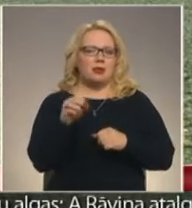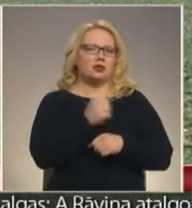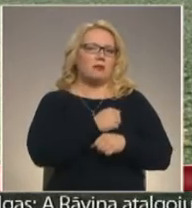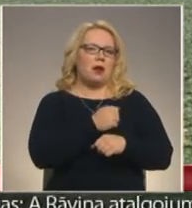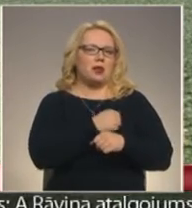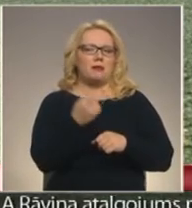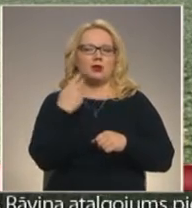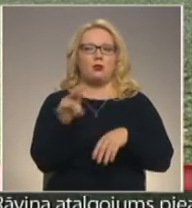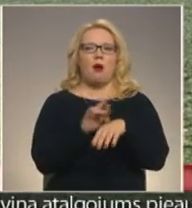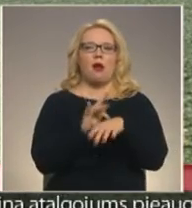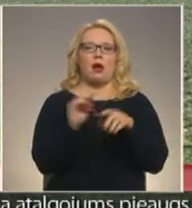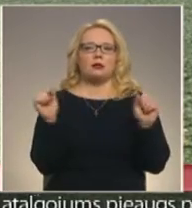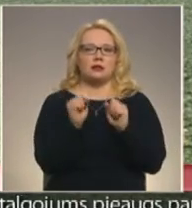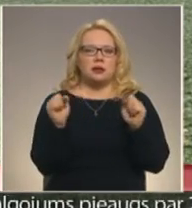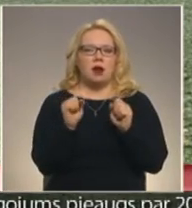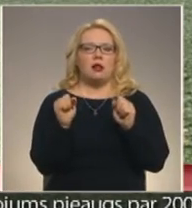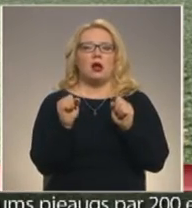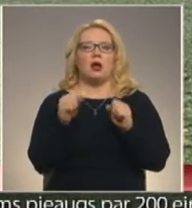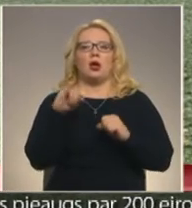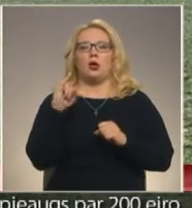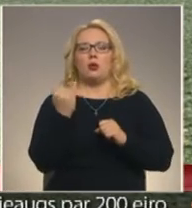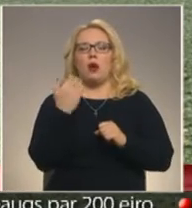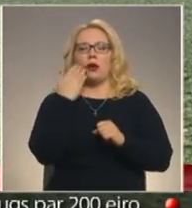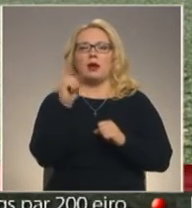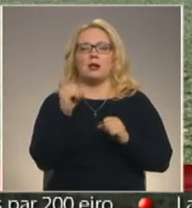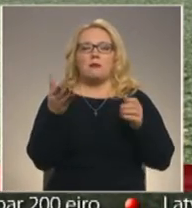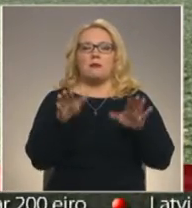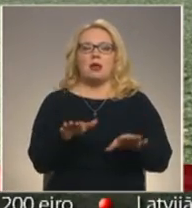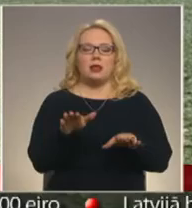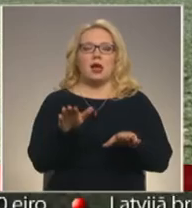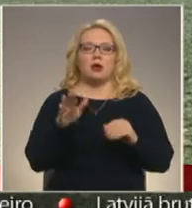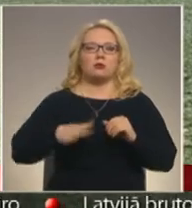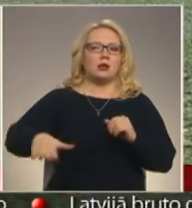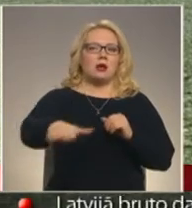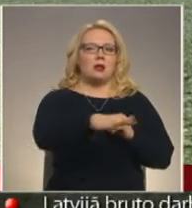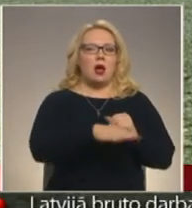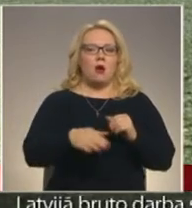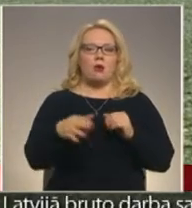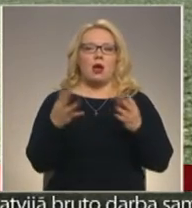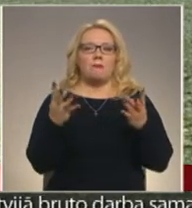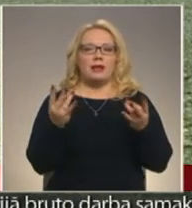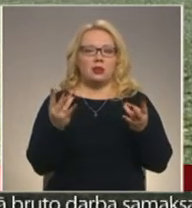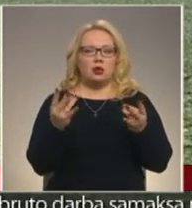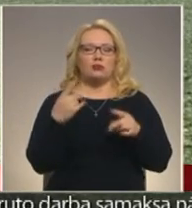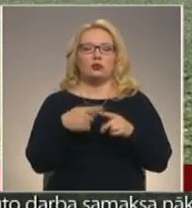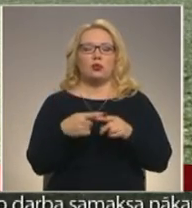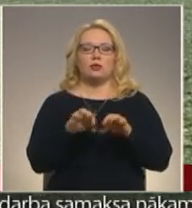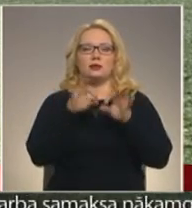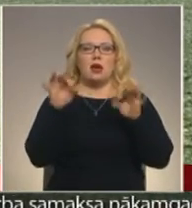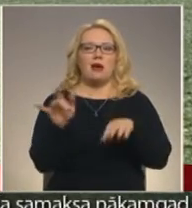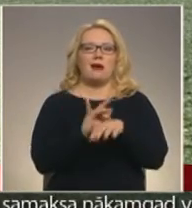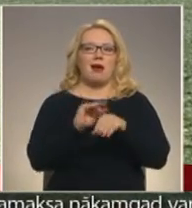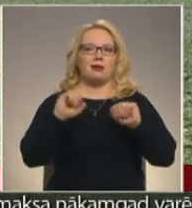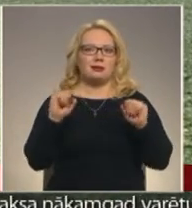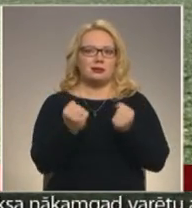baidamies no kailsala. Jo, kad ir paliek uz lauka tas lielais mitrums un uznāk kailsals,